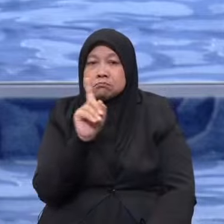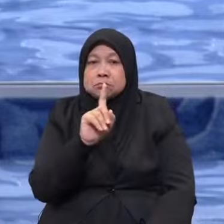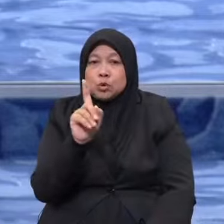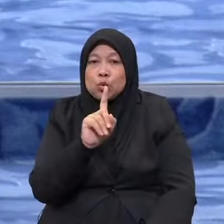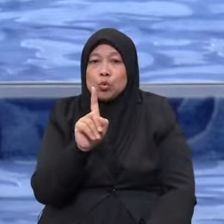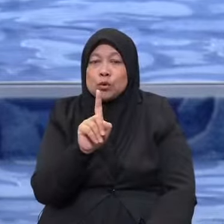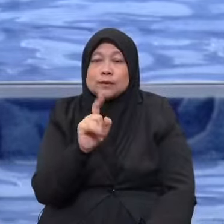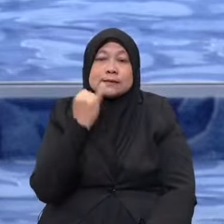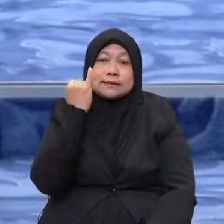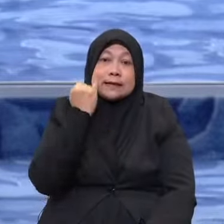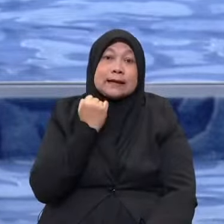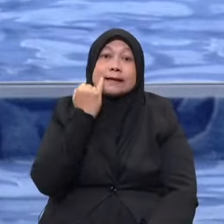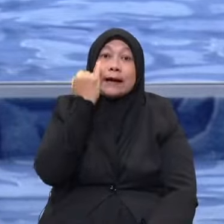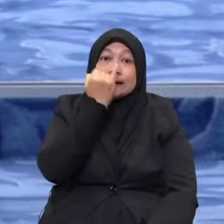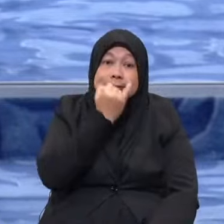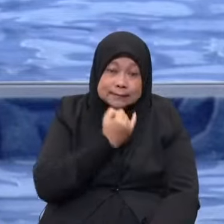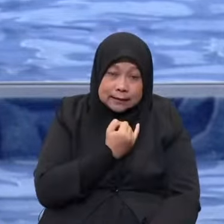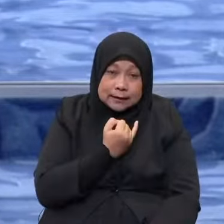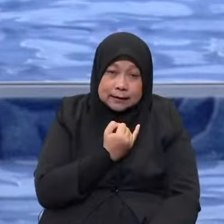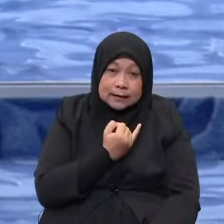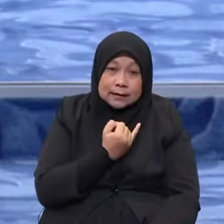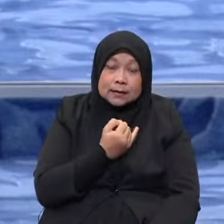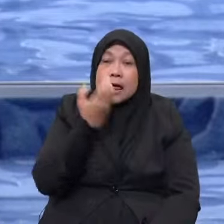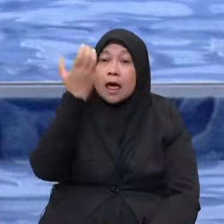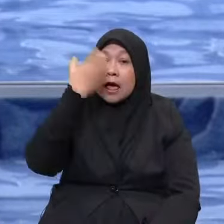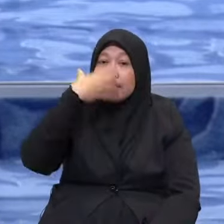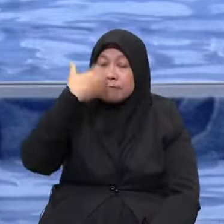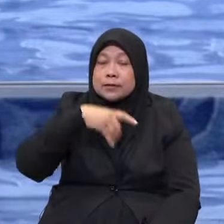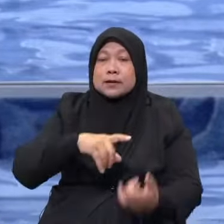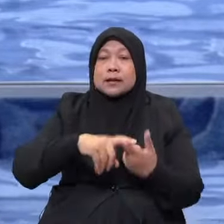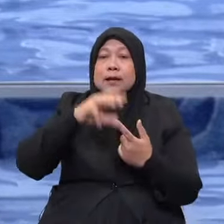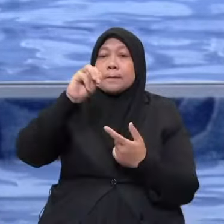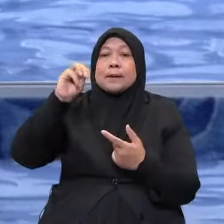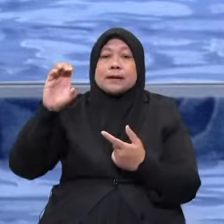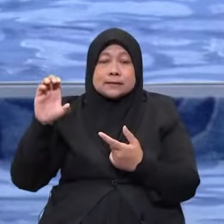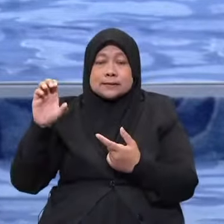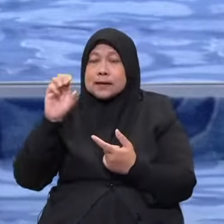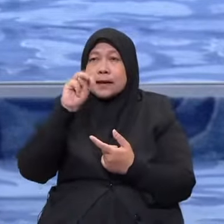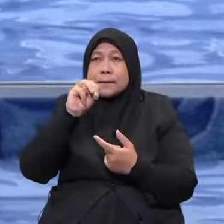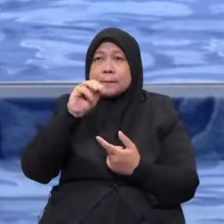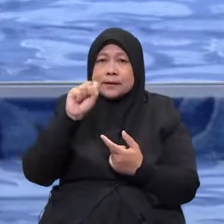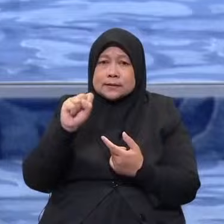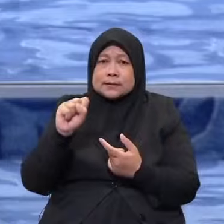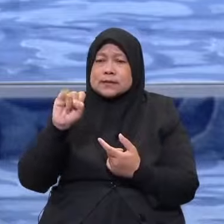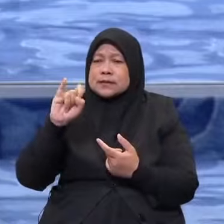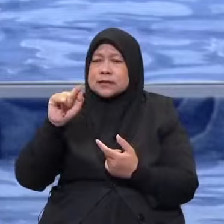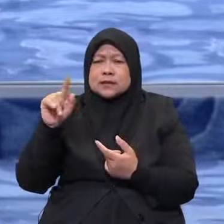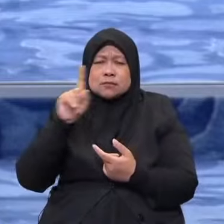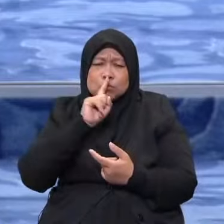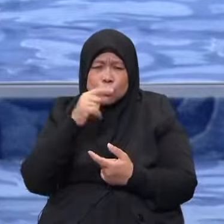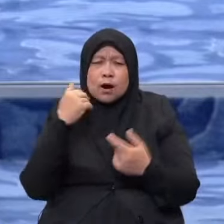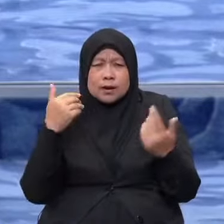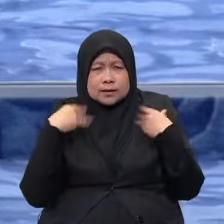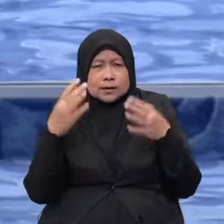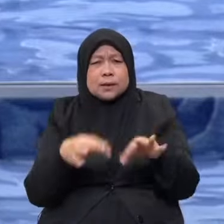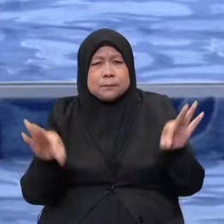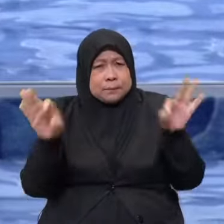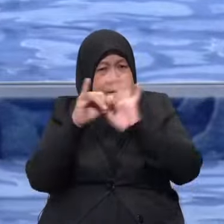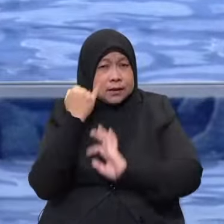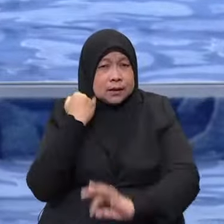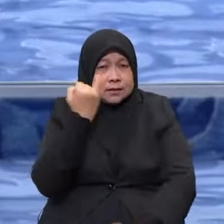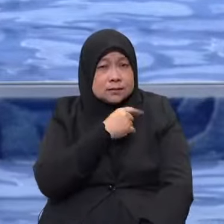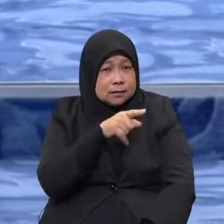kita syarikat Israel. Syarikat Apple, Microsoft, Nvidia, semua ada kepentingan di